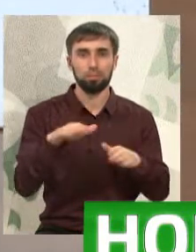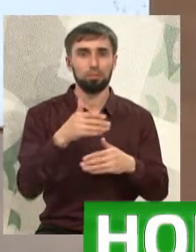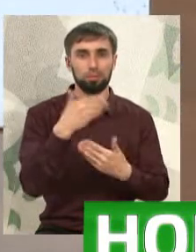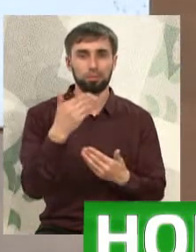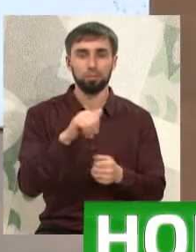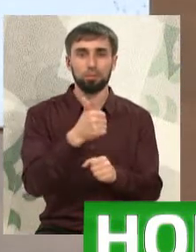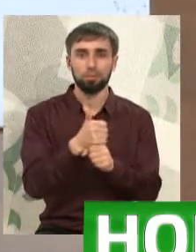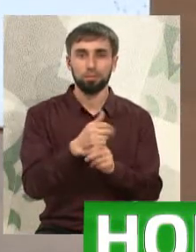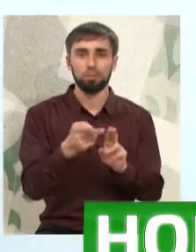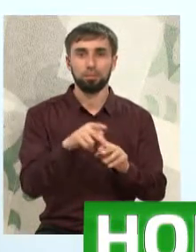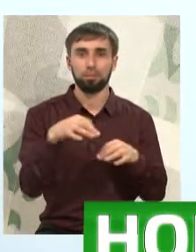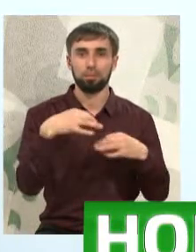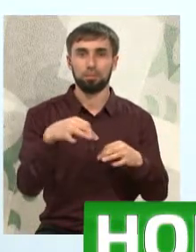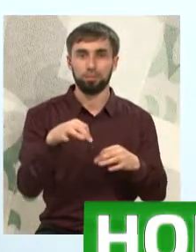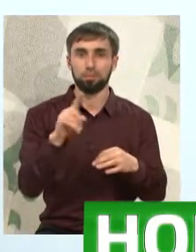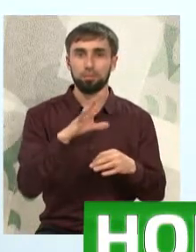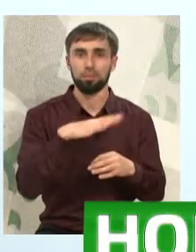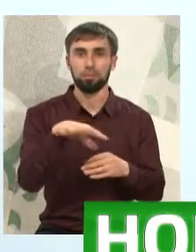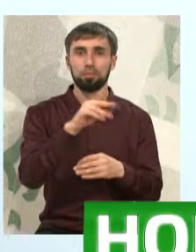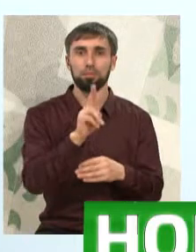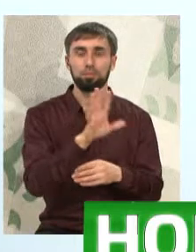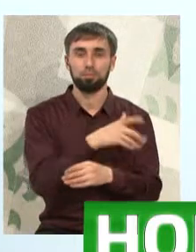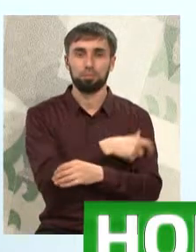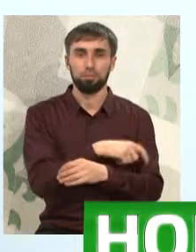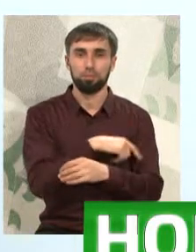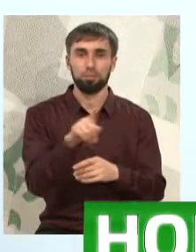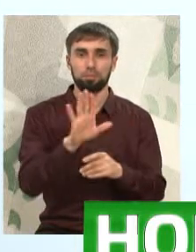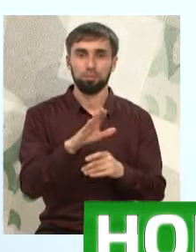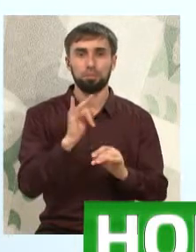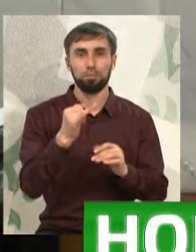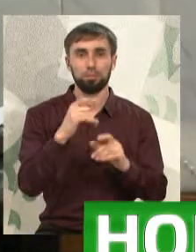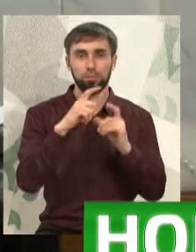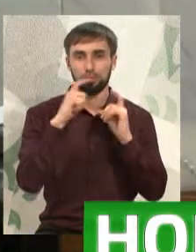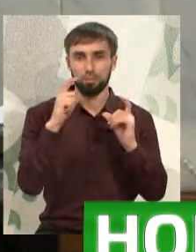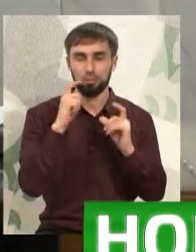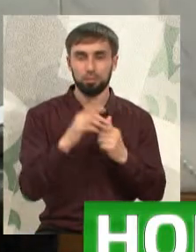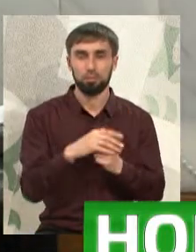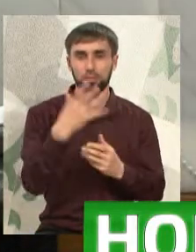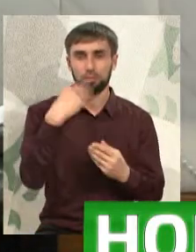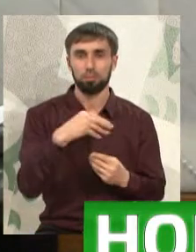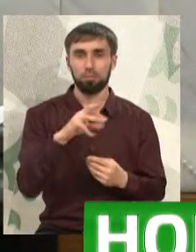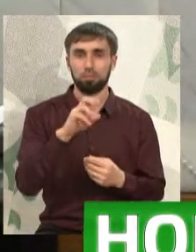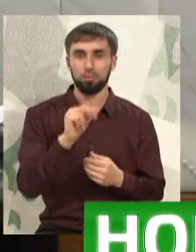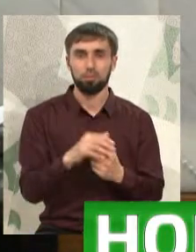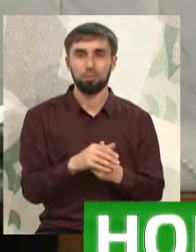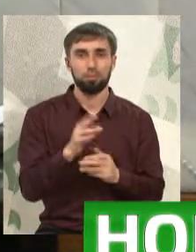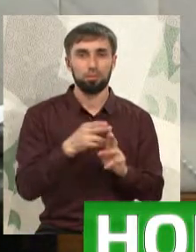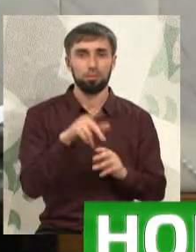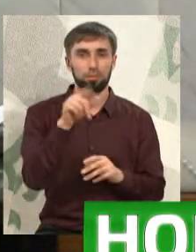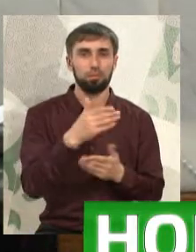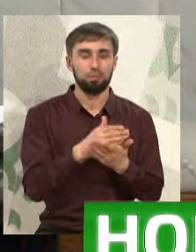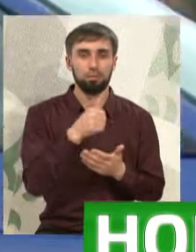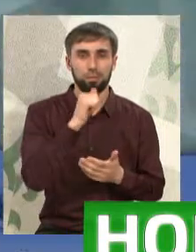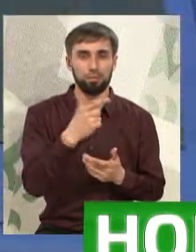из которых – транспорт для передвижения активистов и средства индивидуальной защиты. Ведь даже без тех же защитных масок они рискуют нанести